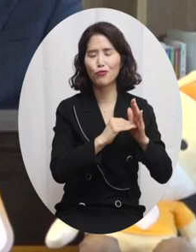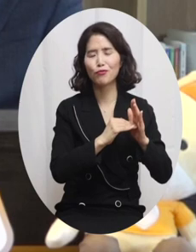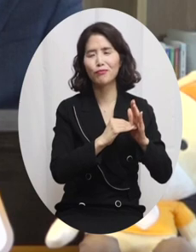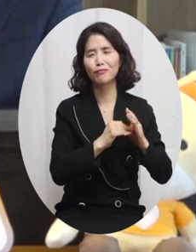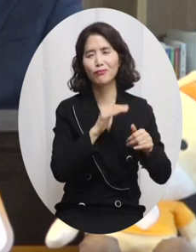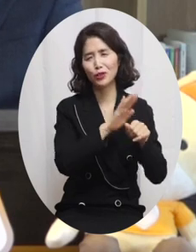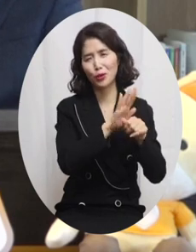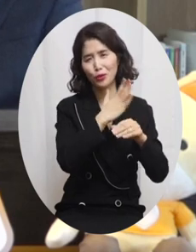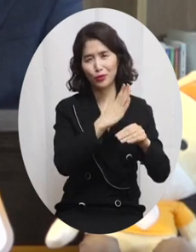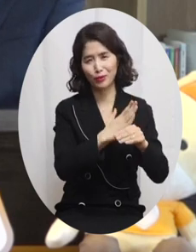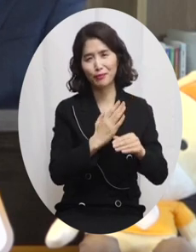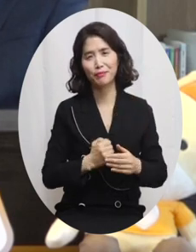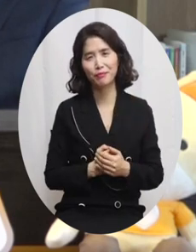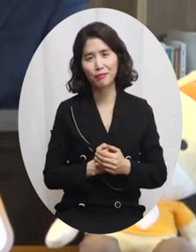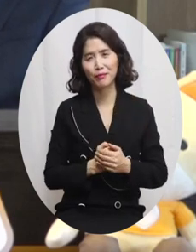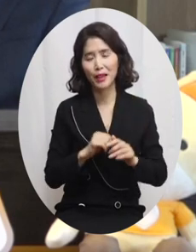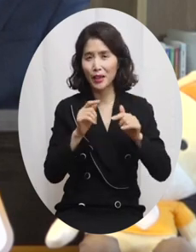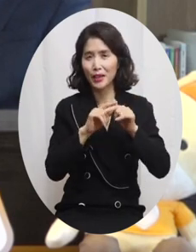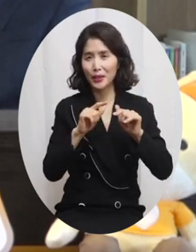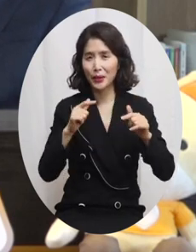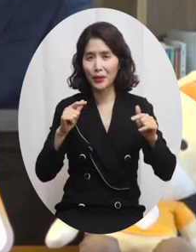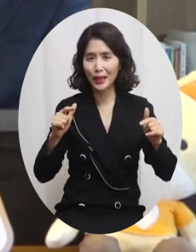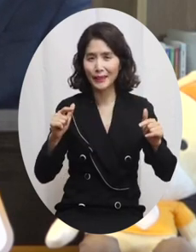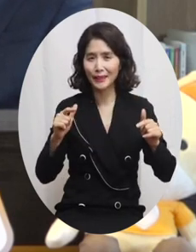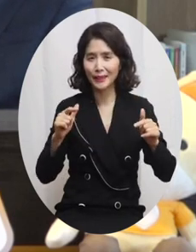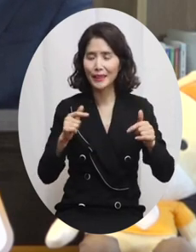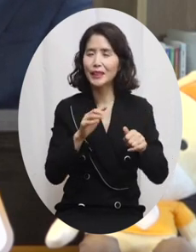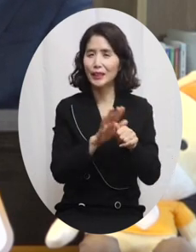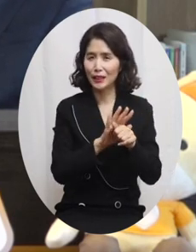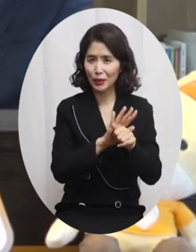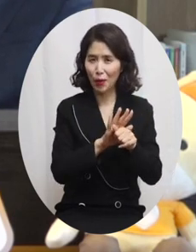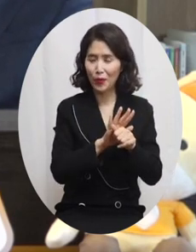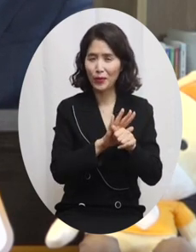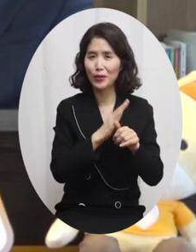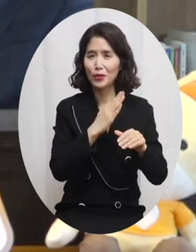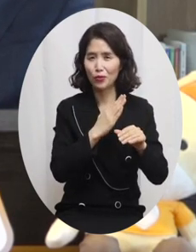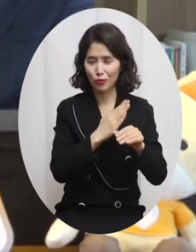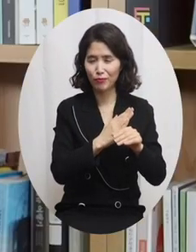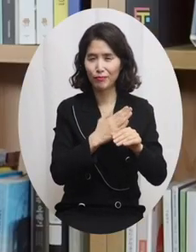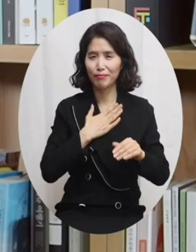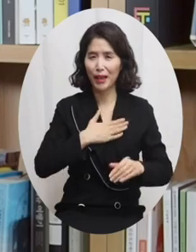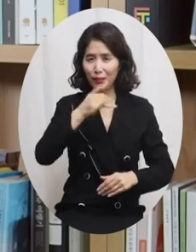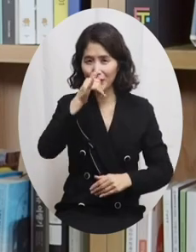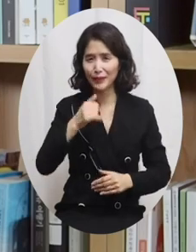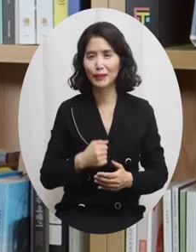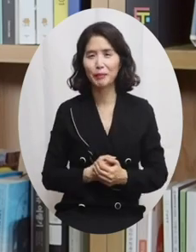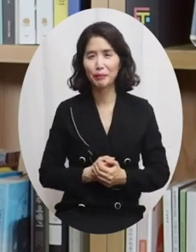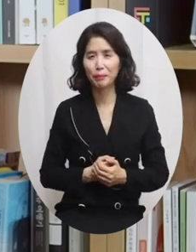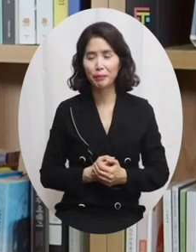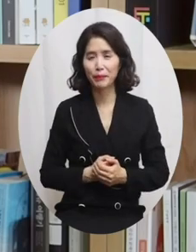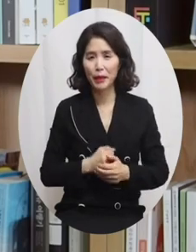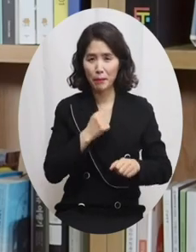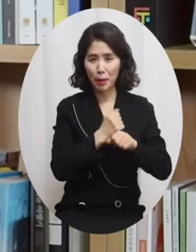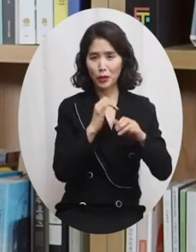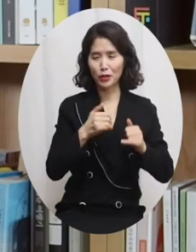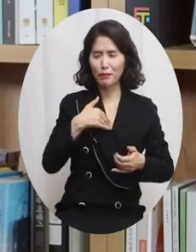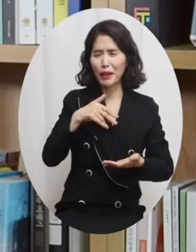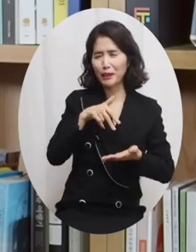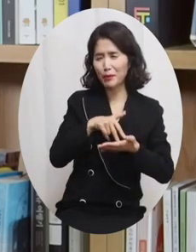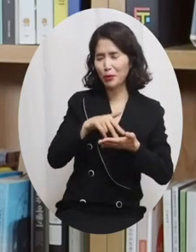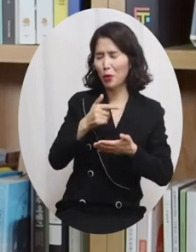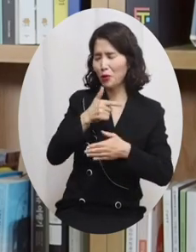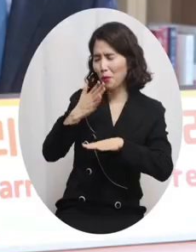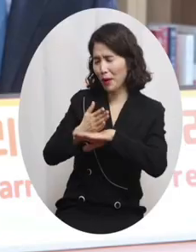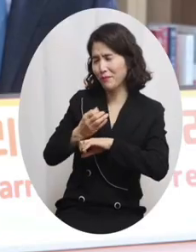지원을 하고 있죠. 네네네. 그래서 다양한 지원들을 펼치시고 계신 걸로 알고 있습니다. 저희 제작자들 입장에서 좀 감사한